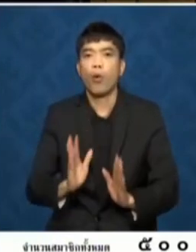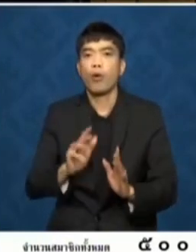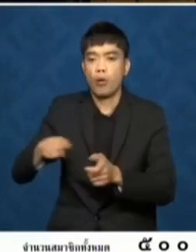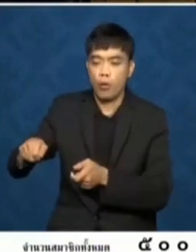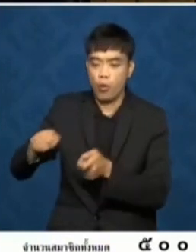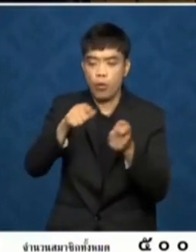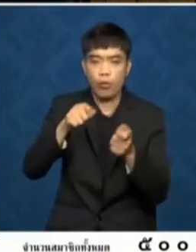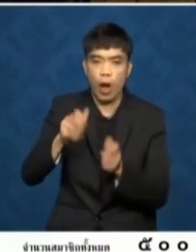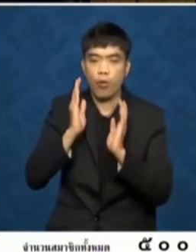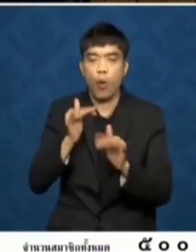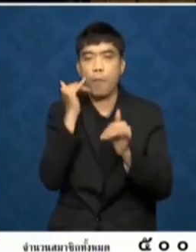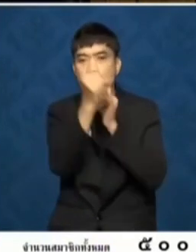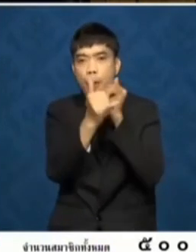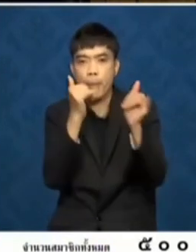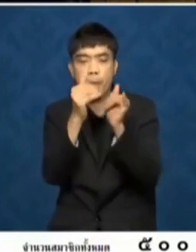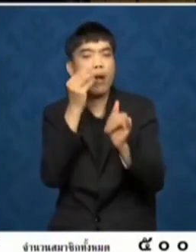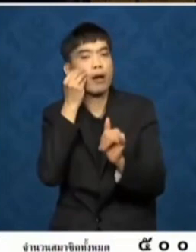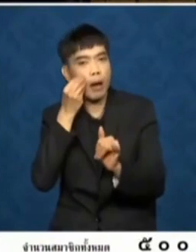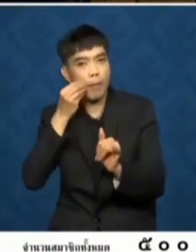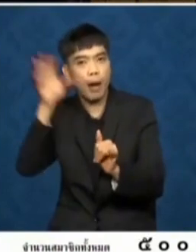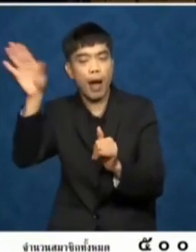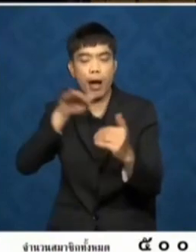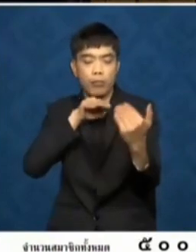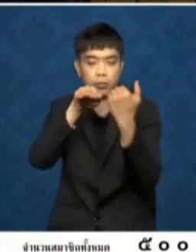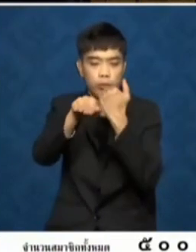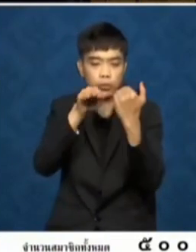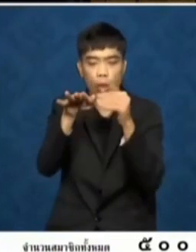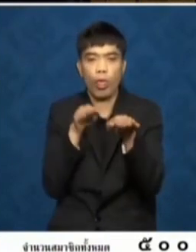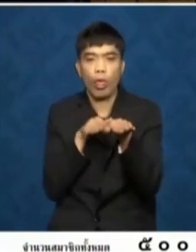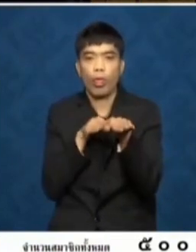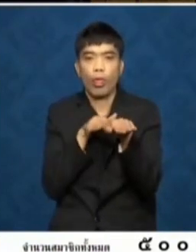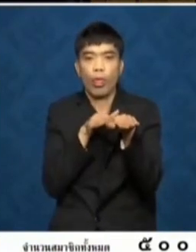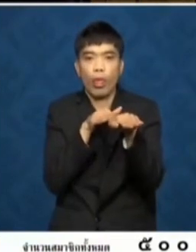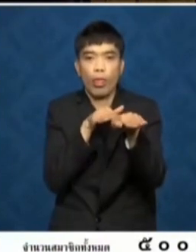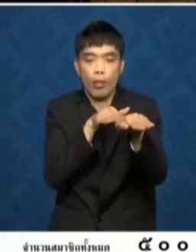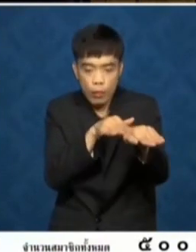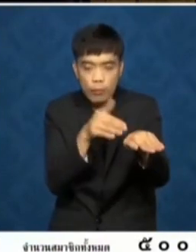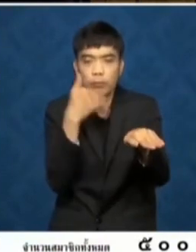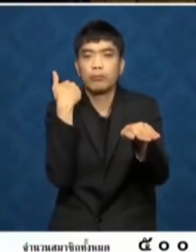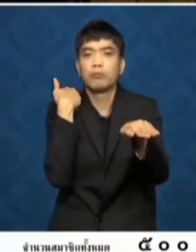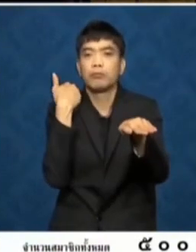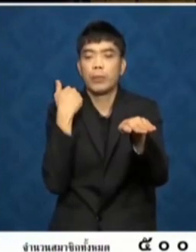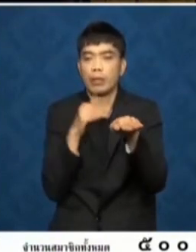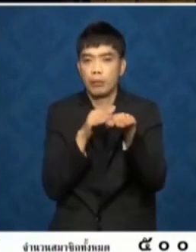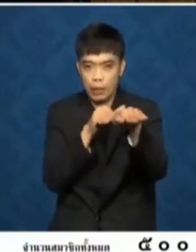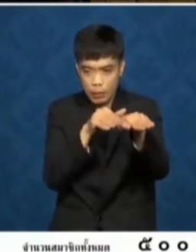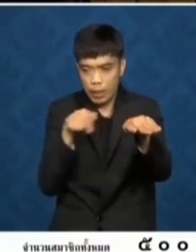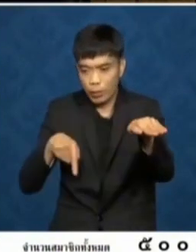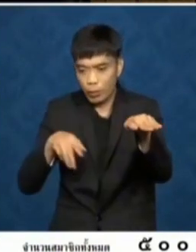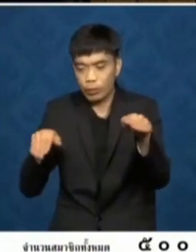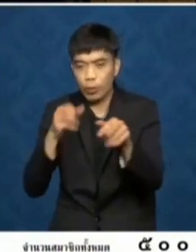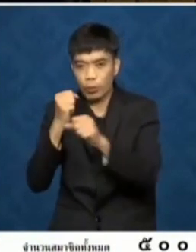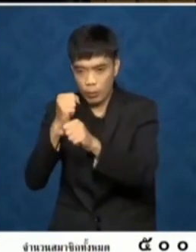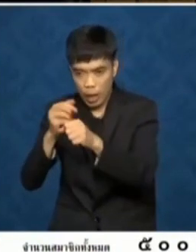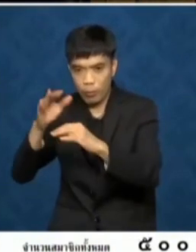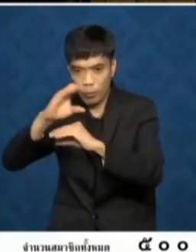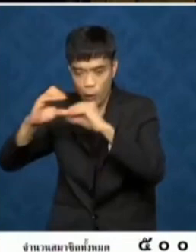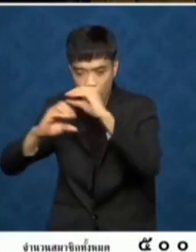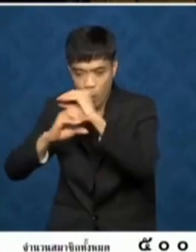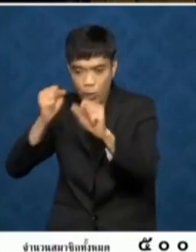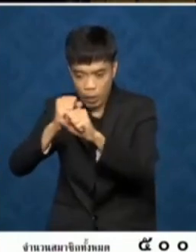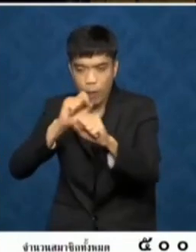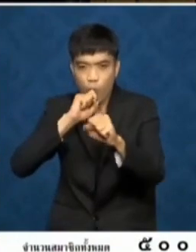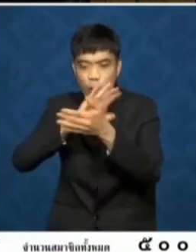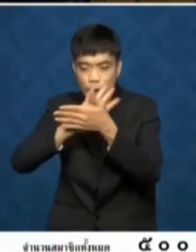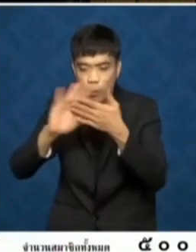ภูมิลำเนามากมายจะส่งผลให้เกิดปัญหารถติดอย่างแน่นอนในช่วงพื้นที่ก่อสร้างถนนพระราม 2ก็